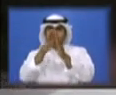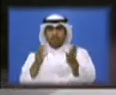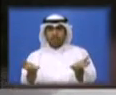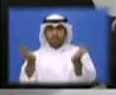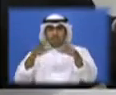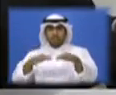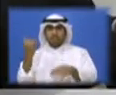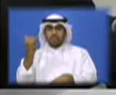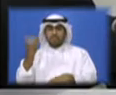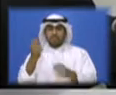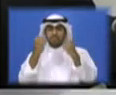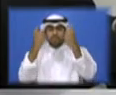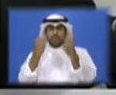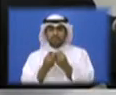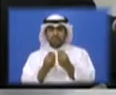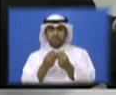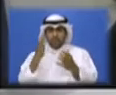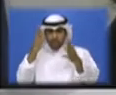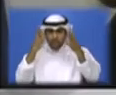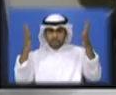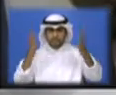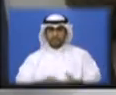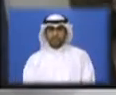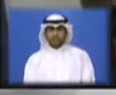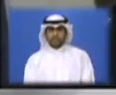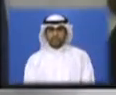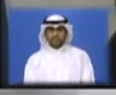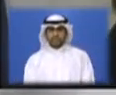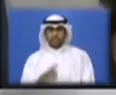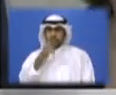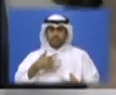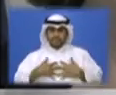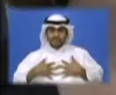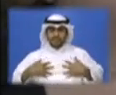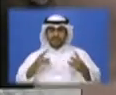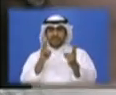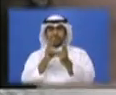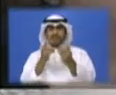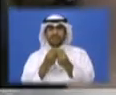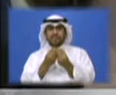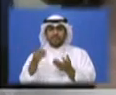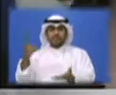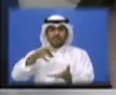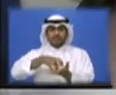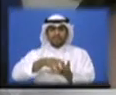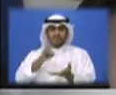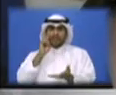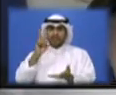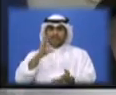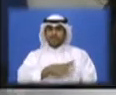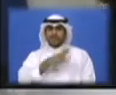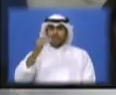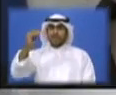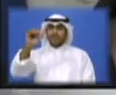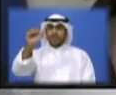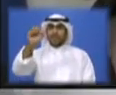والثقافة وتبادل الآراء والخبراء. لنا شرف كبير نلتقي هنا في قصر سمولني مع الشيخة حصة سعد